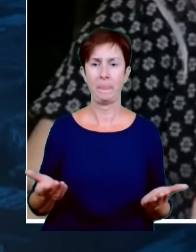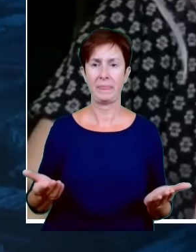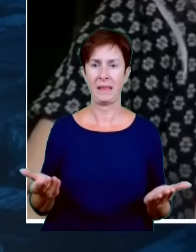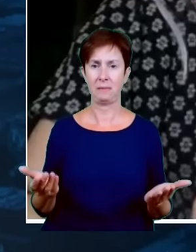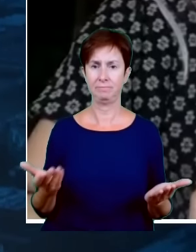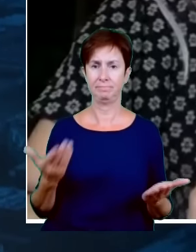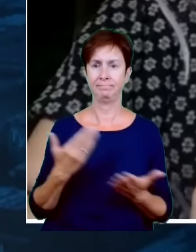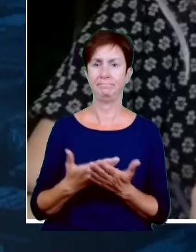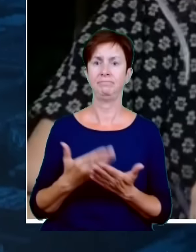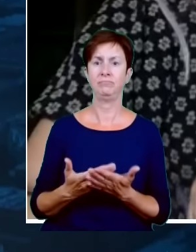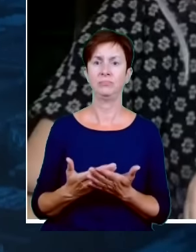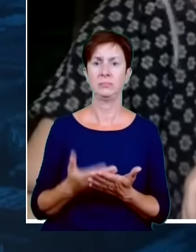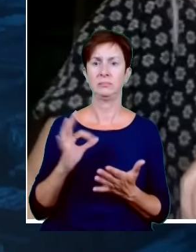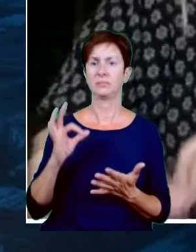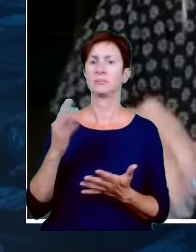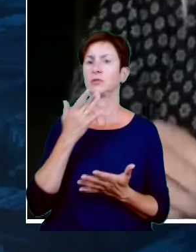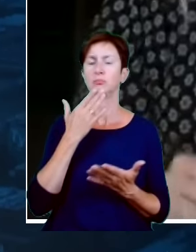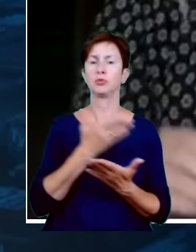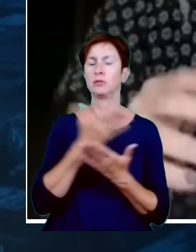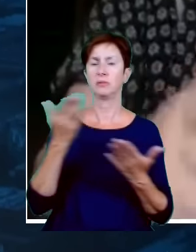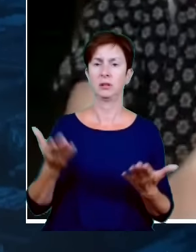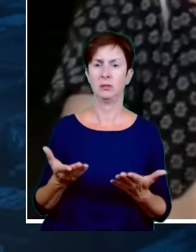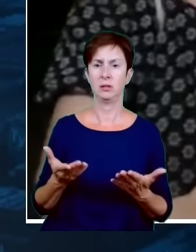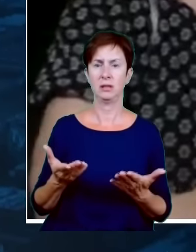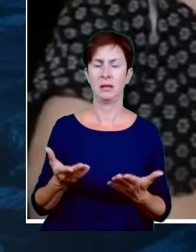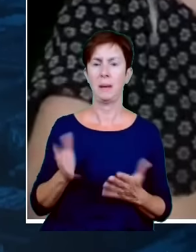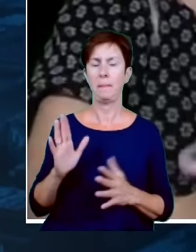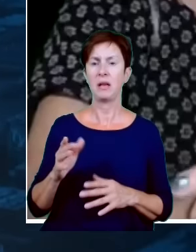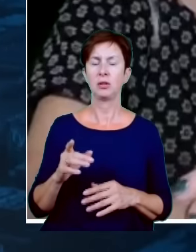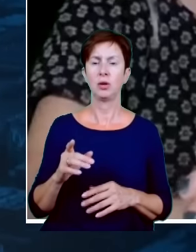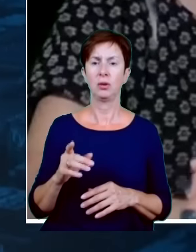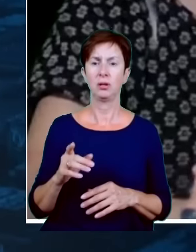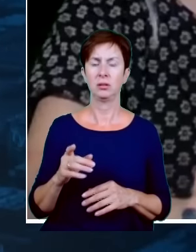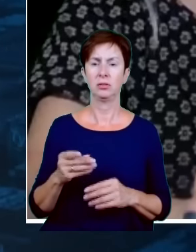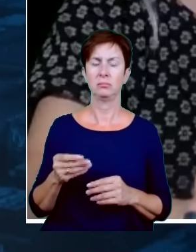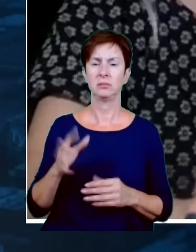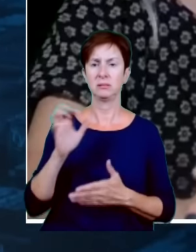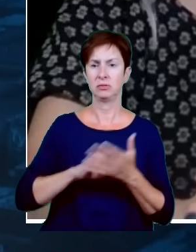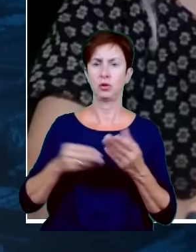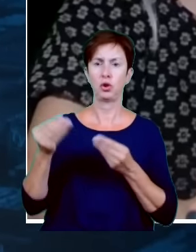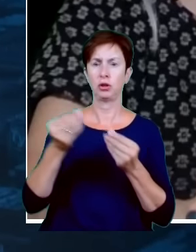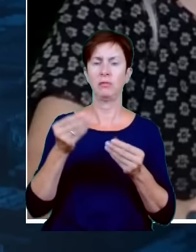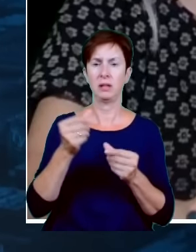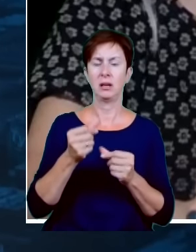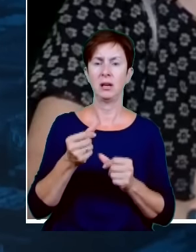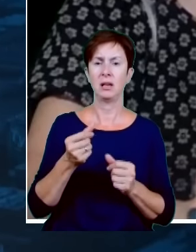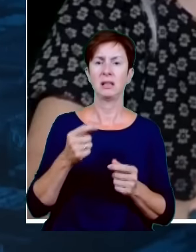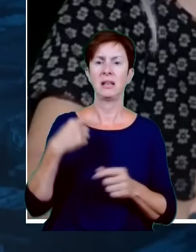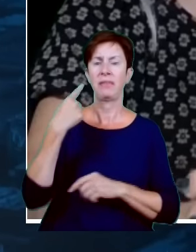się bo teraz mówi się o tym że Urzędy Pracy będą odbierały dofinansowanie z tarczy antyidiotypowe